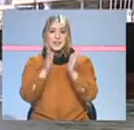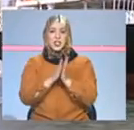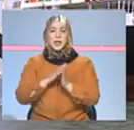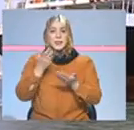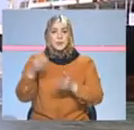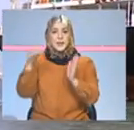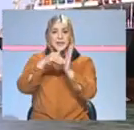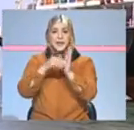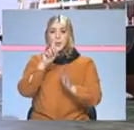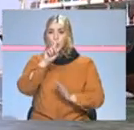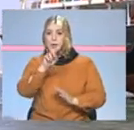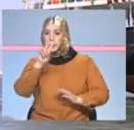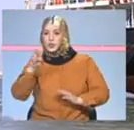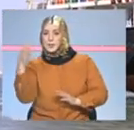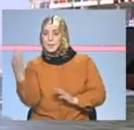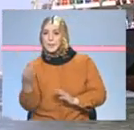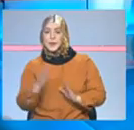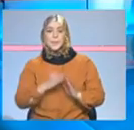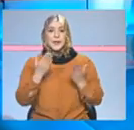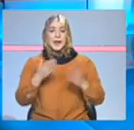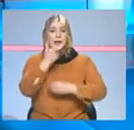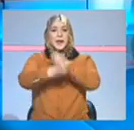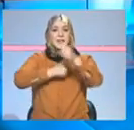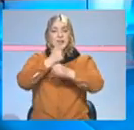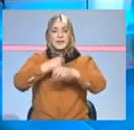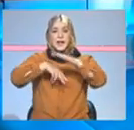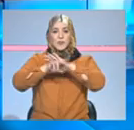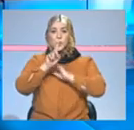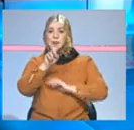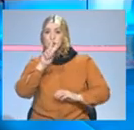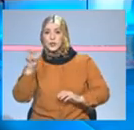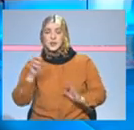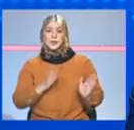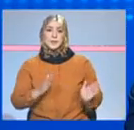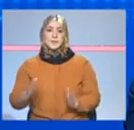ب 21% خلال سنة 21 و2000.